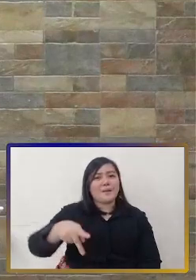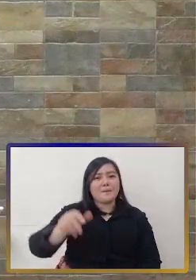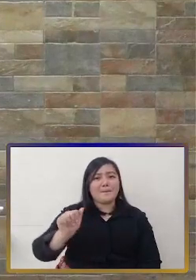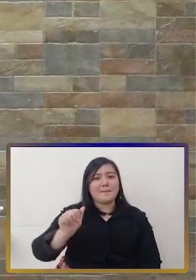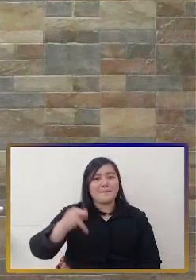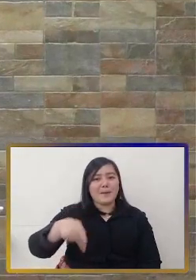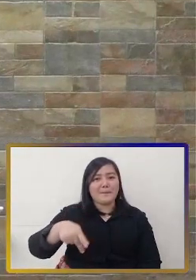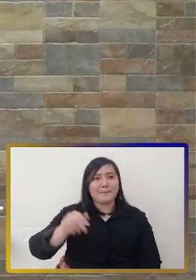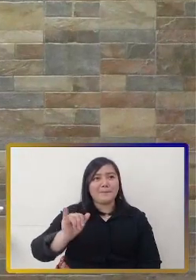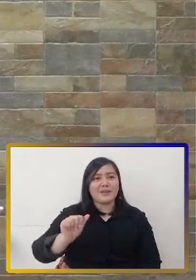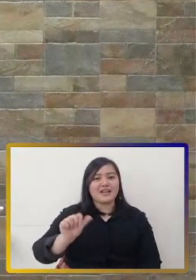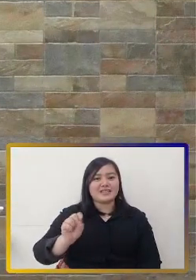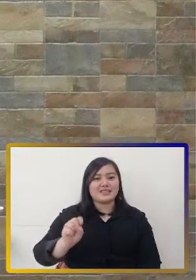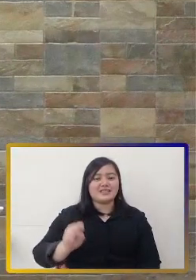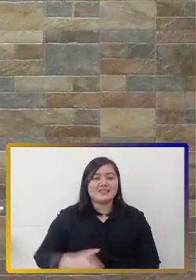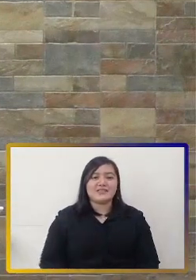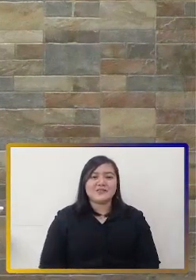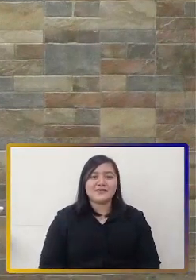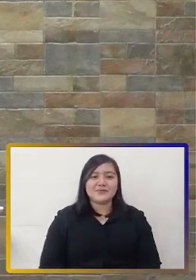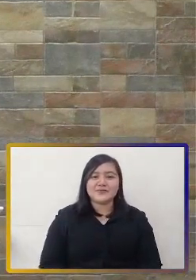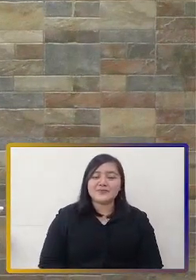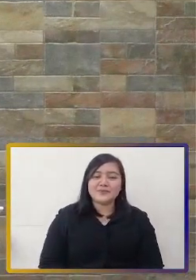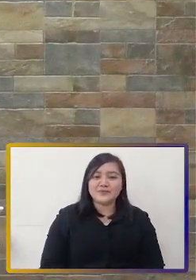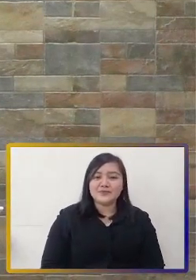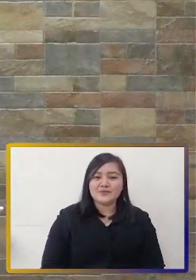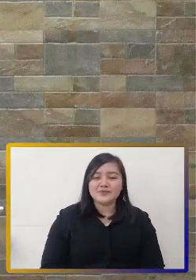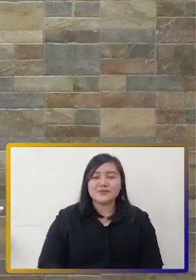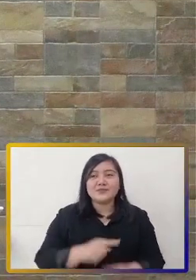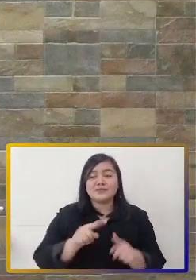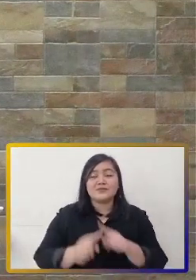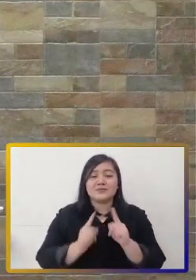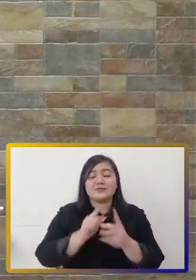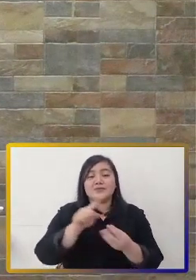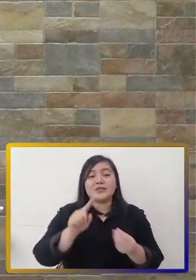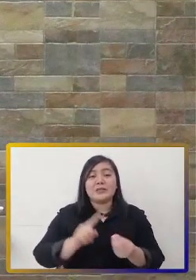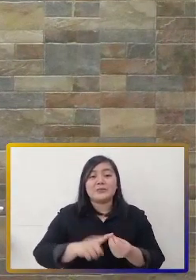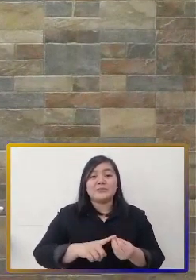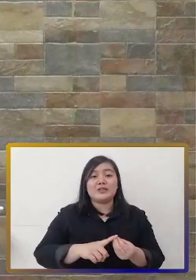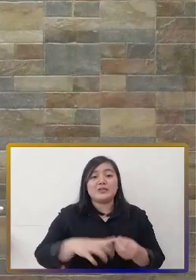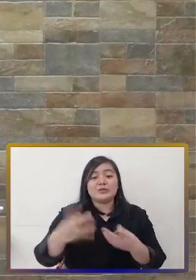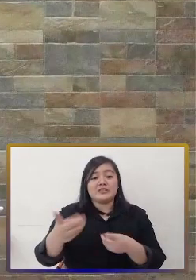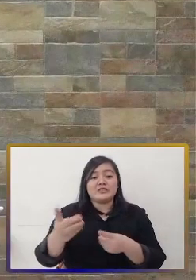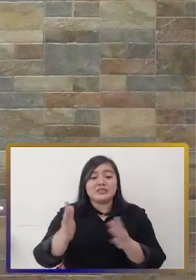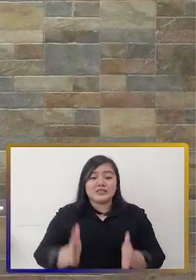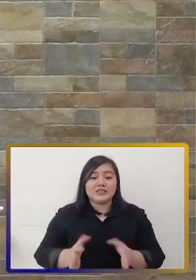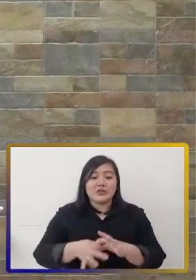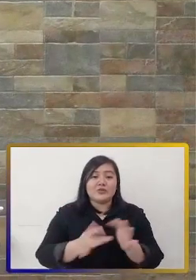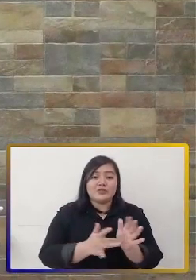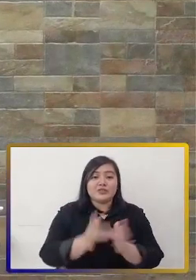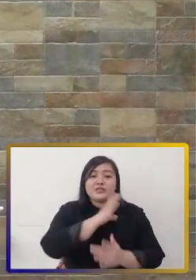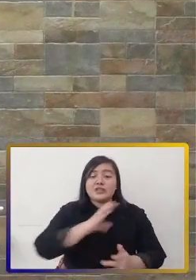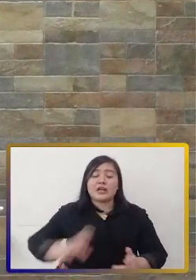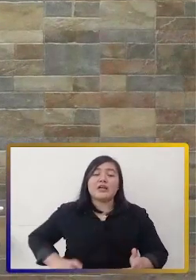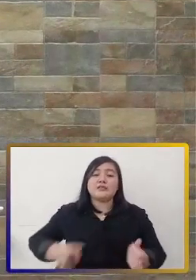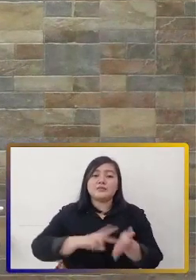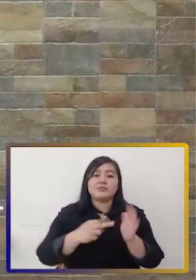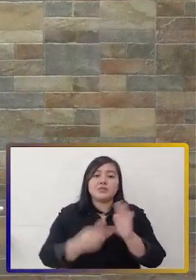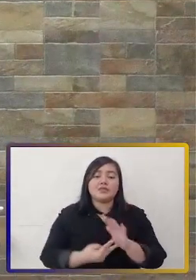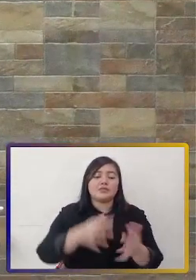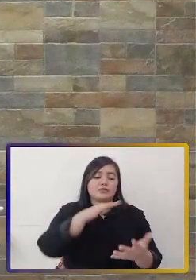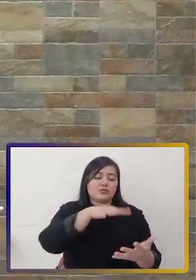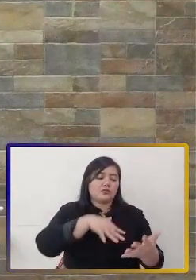pag sinabi natin disciples of the Lord Jesus Christ, they are the pupils of the Lord Jesus Christ. Alright?